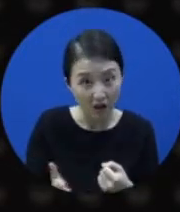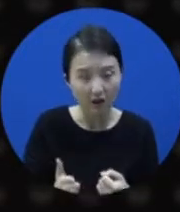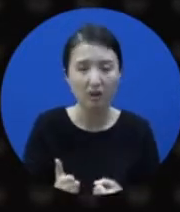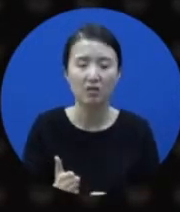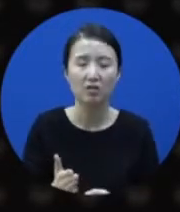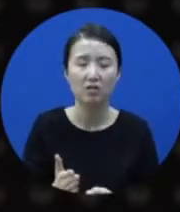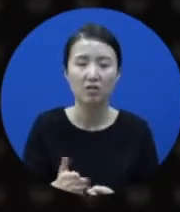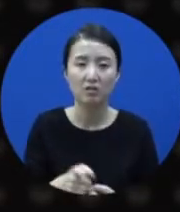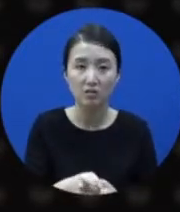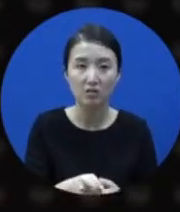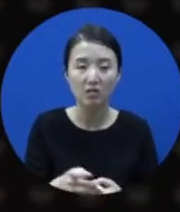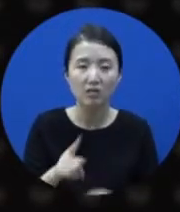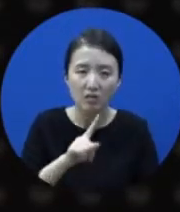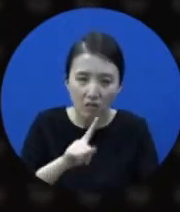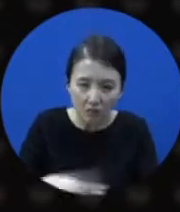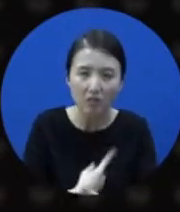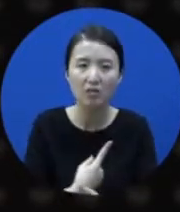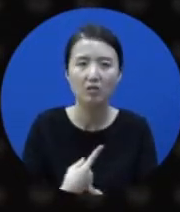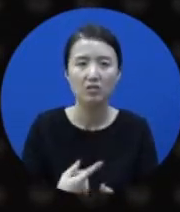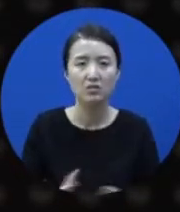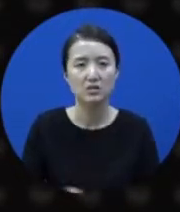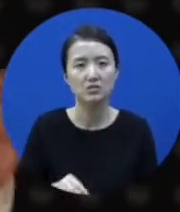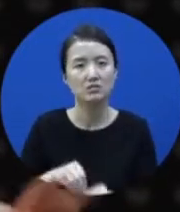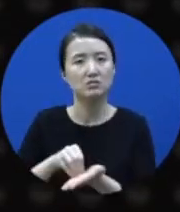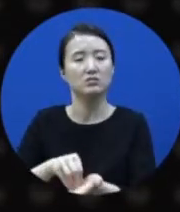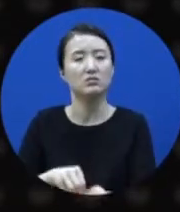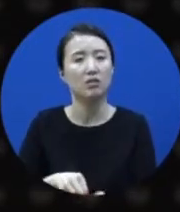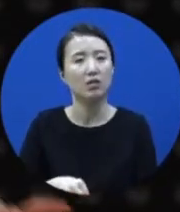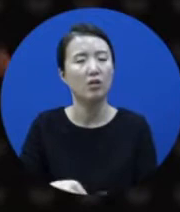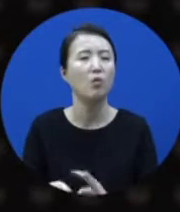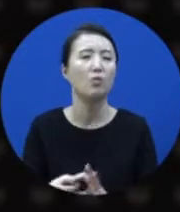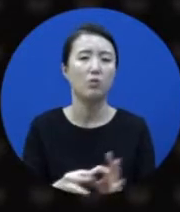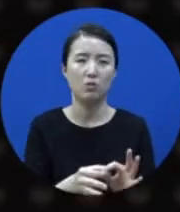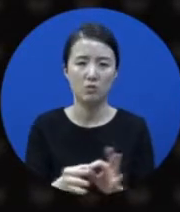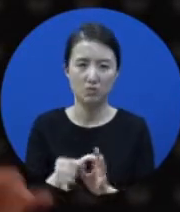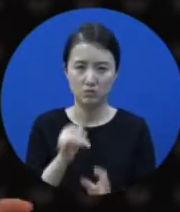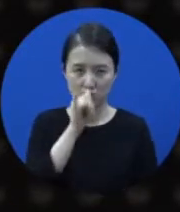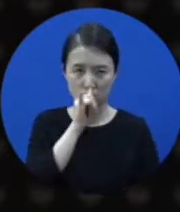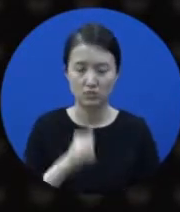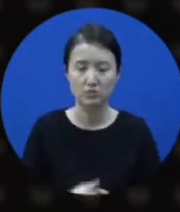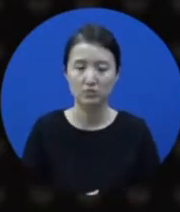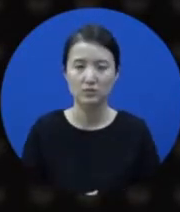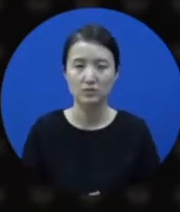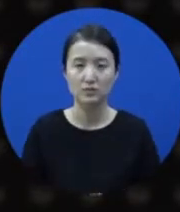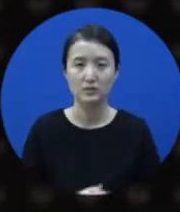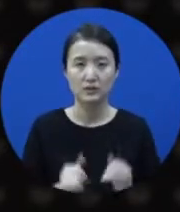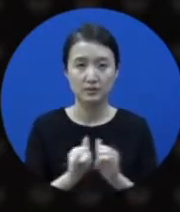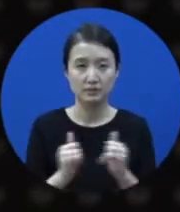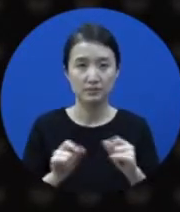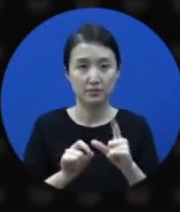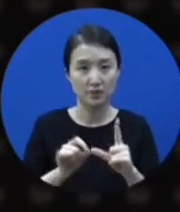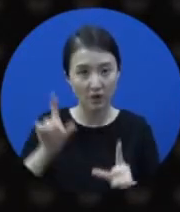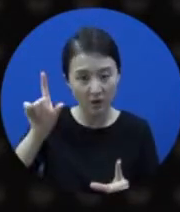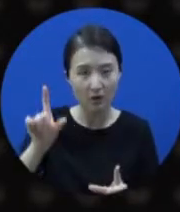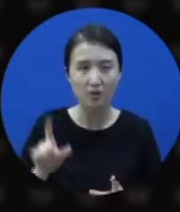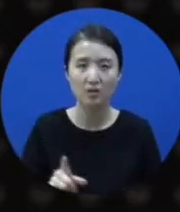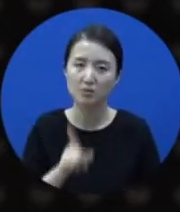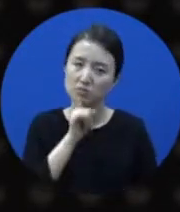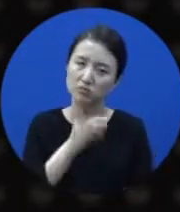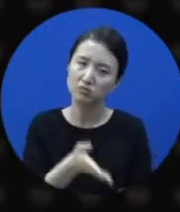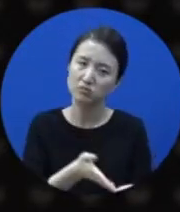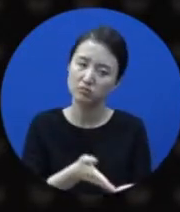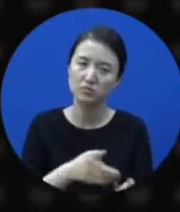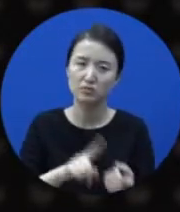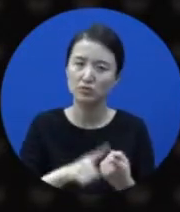자신의 말하는 능력, 자신의 목소리는 정말 공부할 생각을 안 하고 그냥 포기를 하고 열심히 공부만 한단 말이에요.